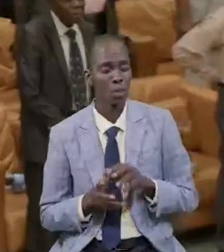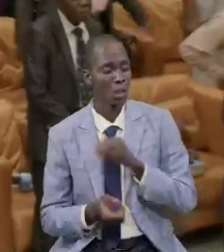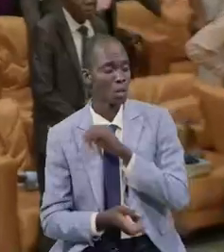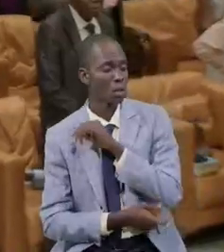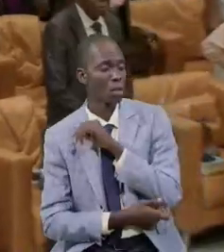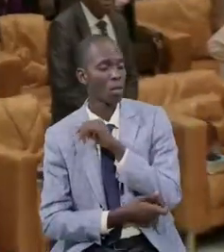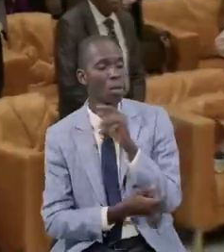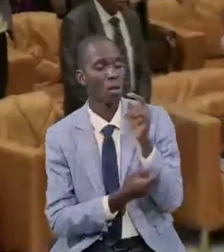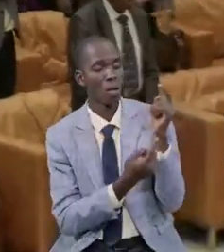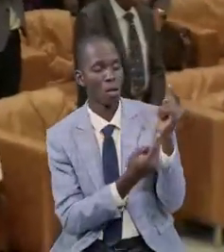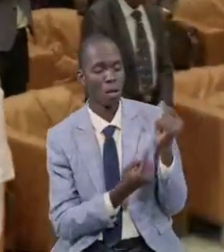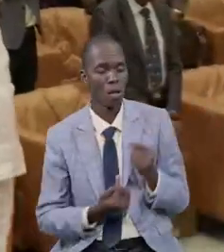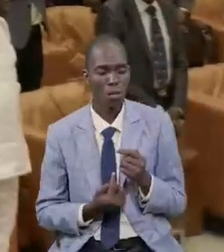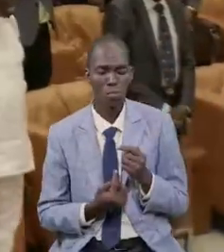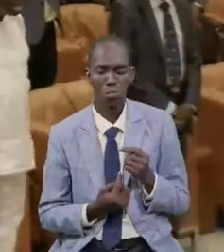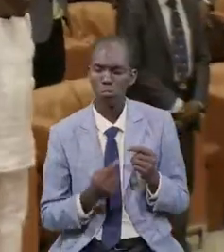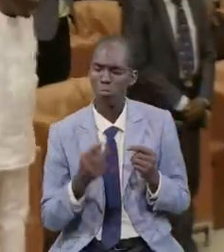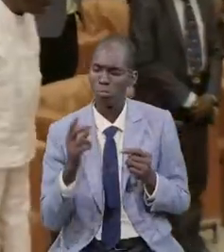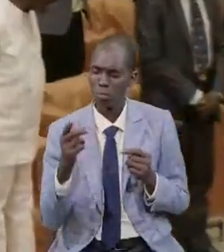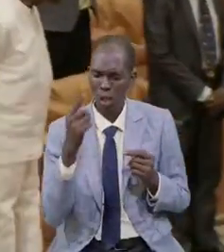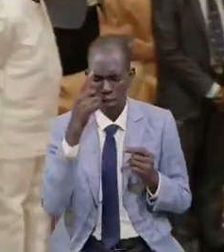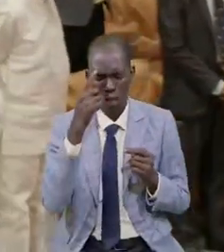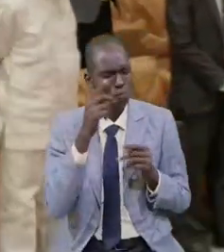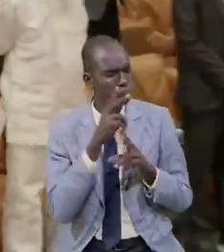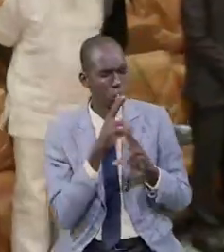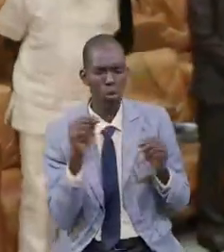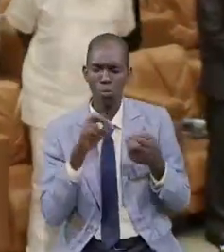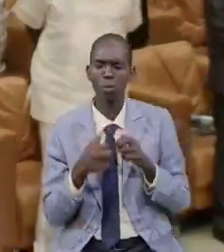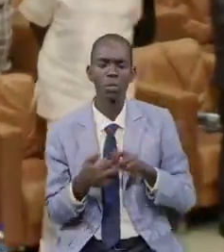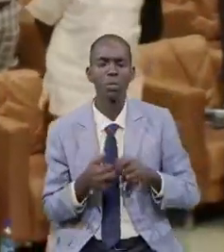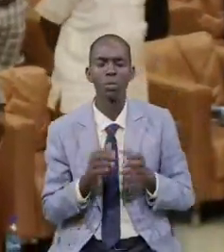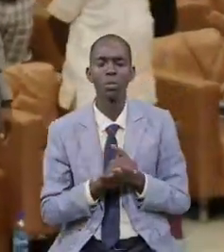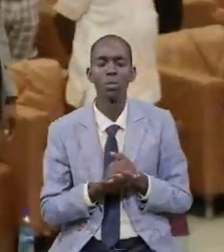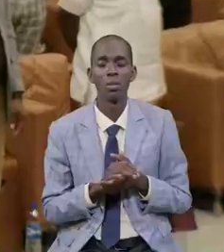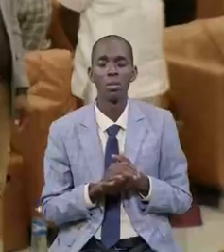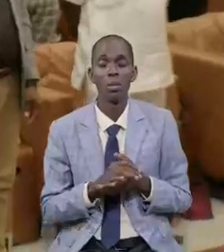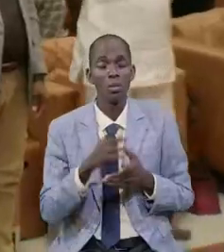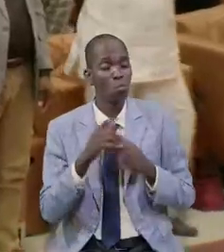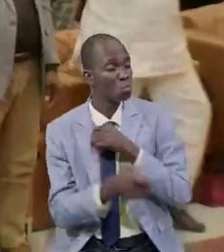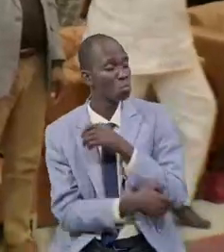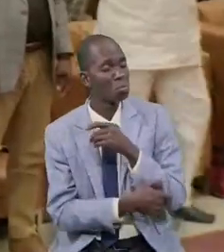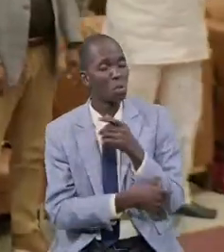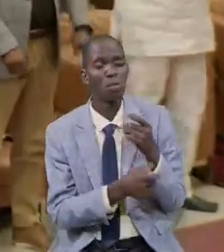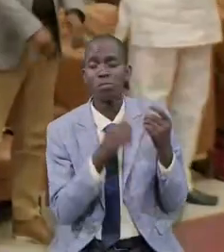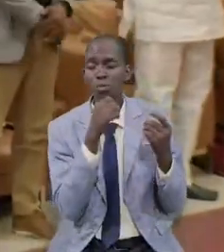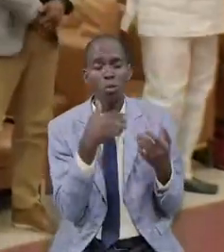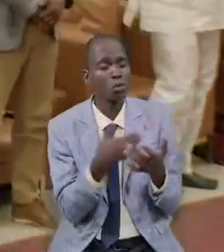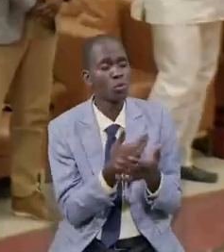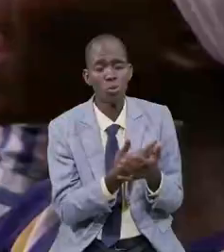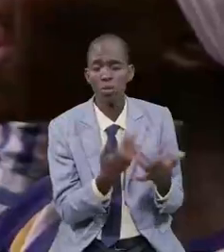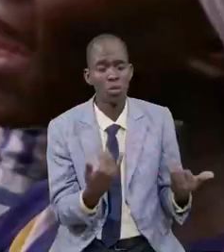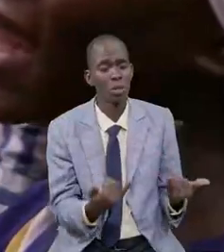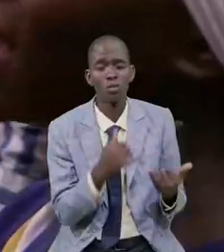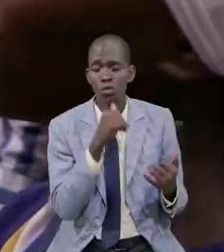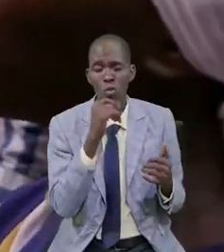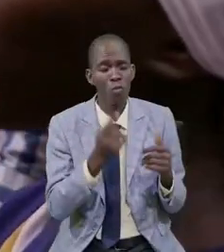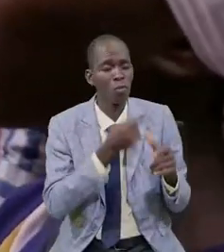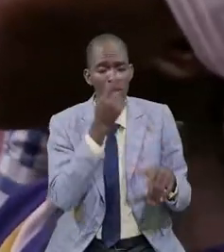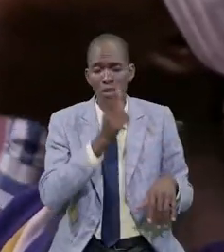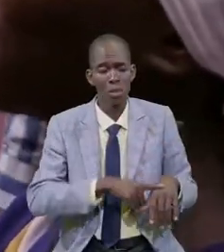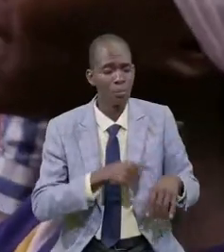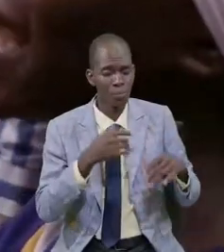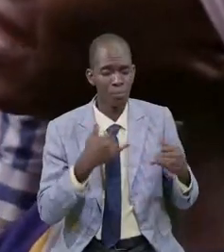Les tentations viendront. Pas de problème. Oui, les tentations sont arrivées des années